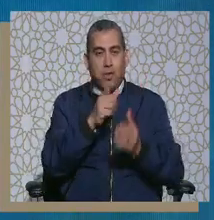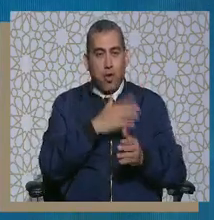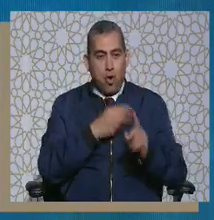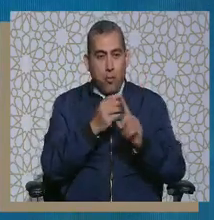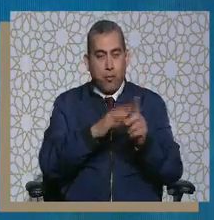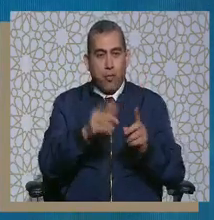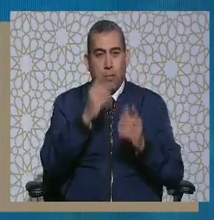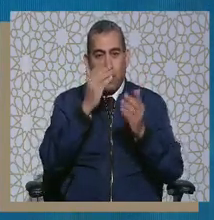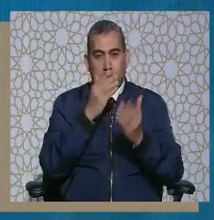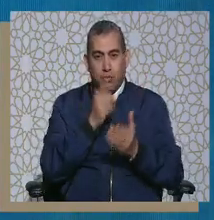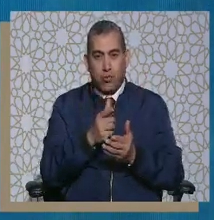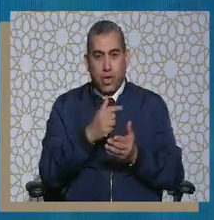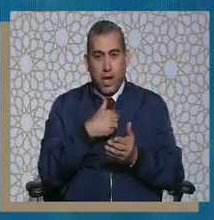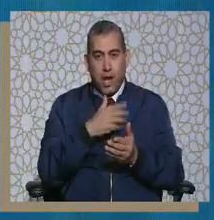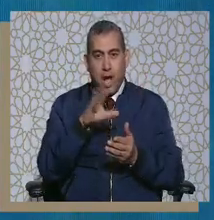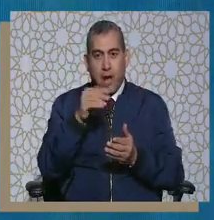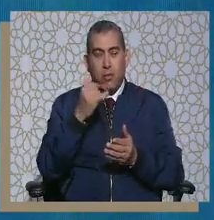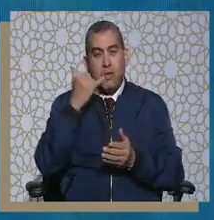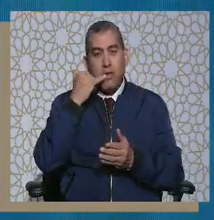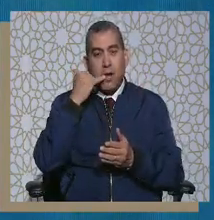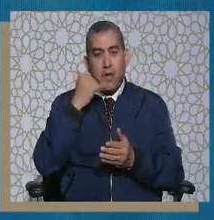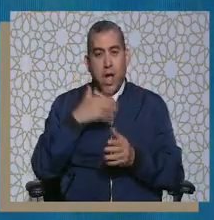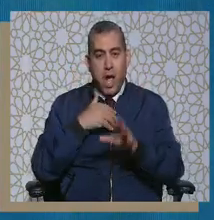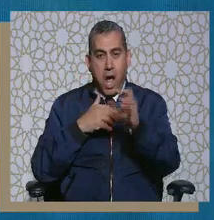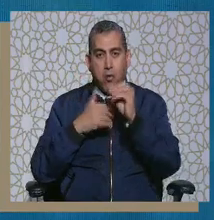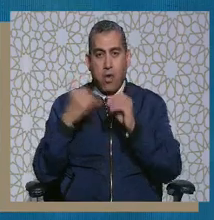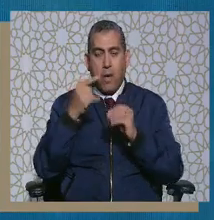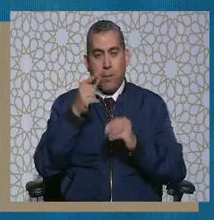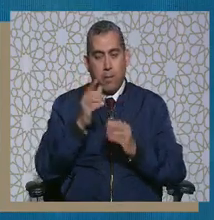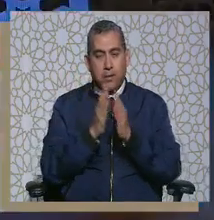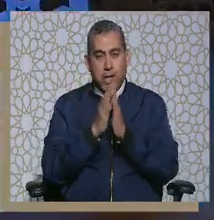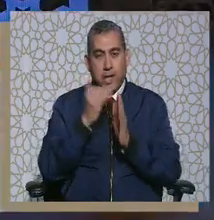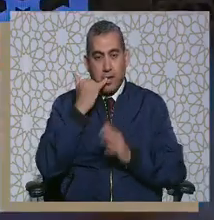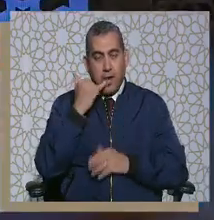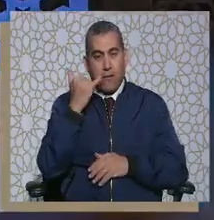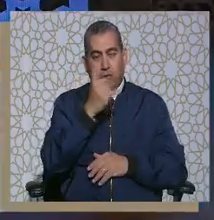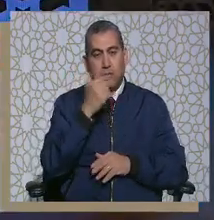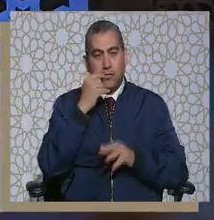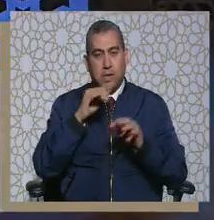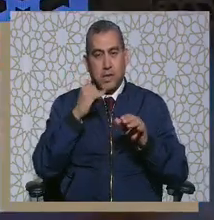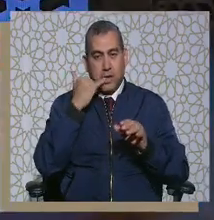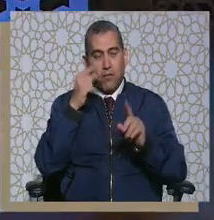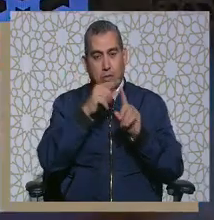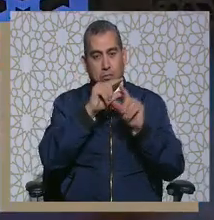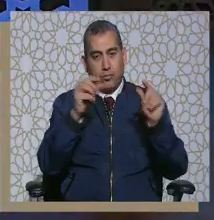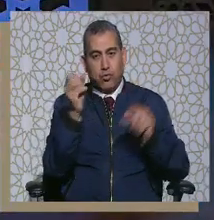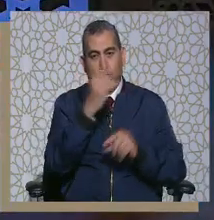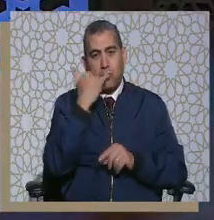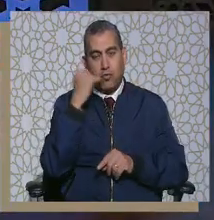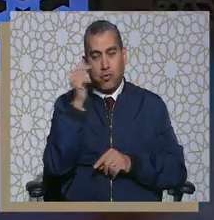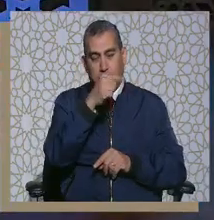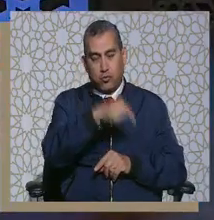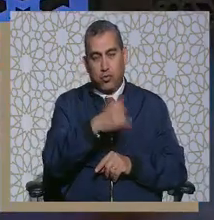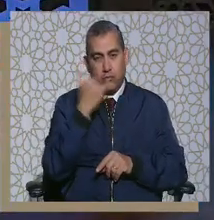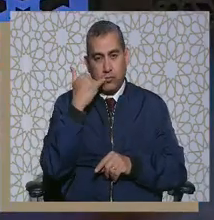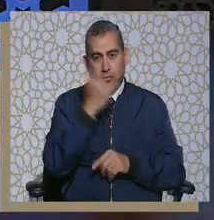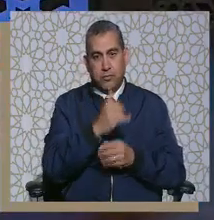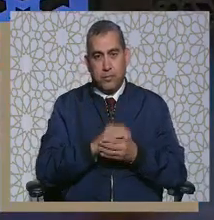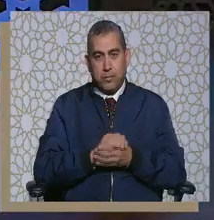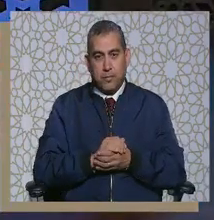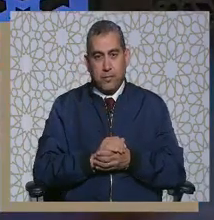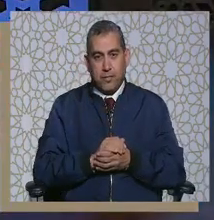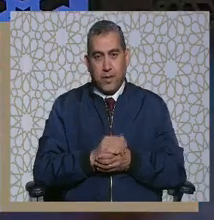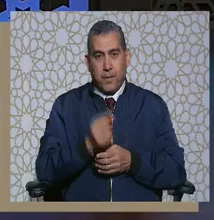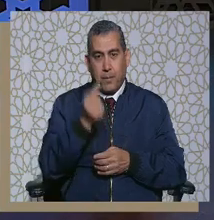وبعد حضرتك انا محتاجه رقم حضرتك ضروري بس هتلاق هيد لحضرتك رقم رقمي في الكنترول على طول يا فندم طب بعد